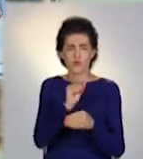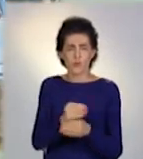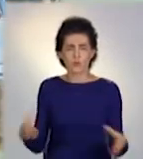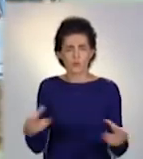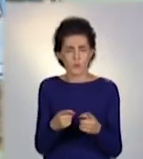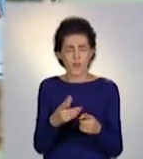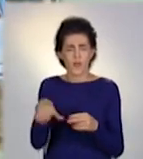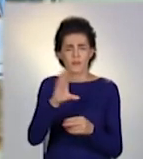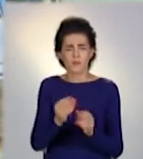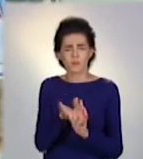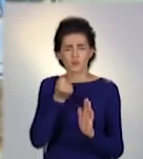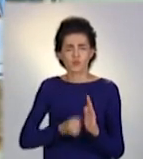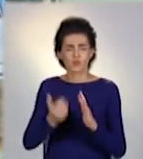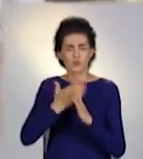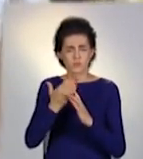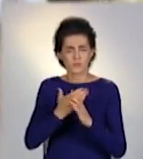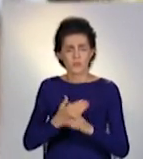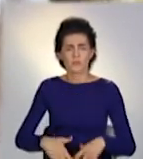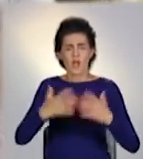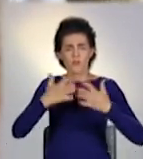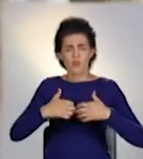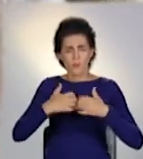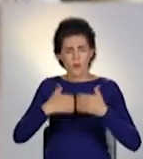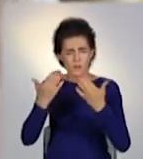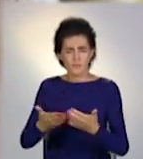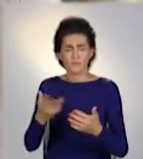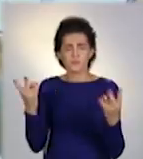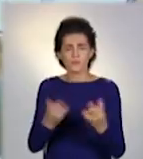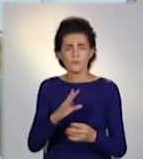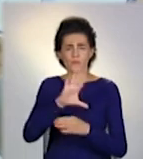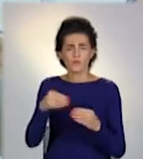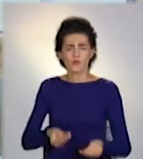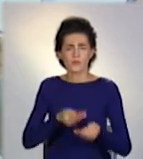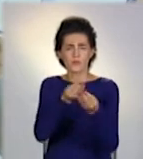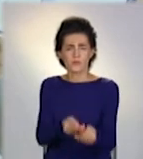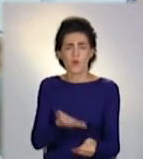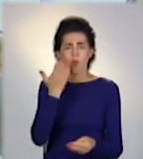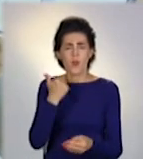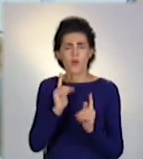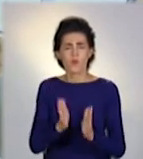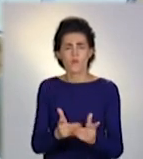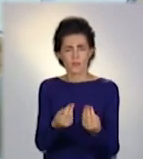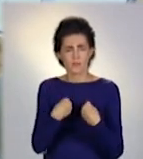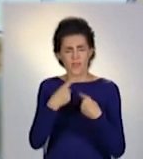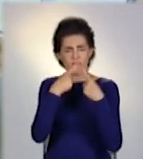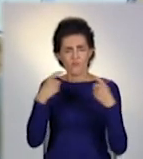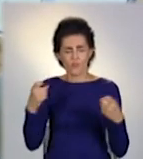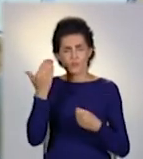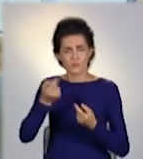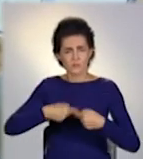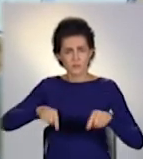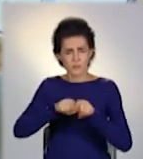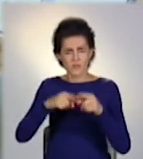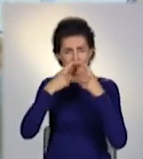на отримання субсидії. Автоматично вона буде призначена тільки після надання інформації Мінфіну